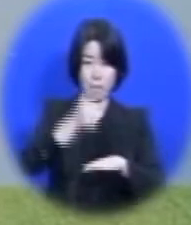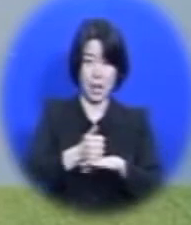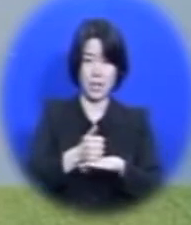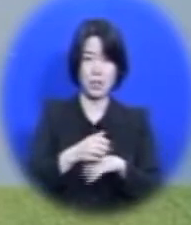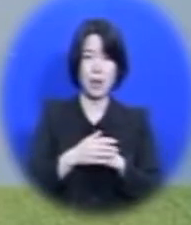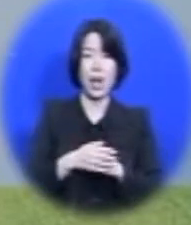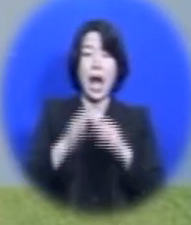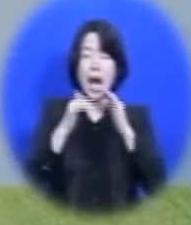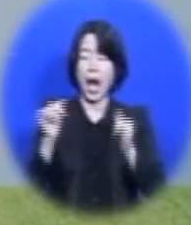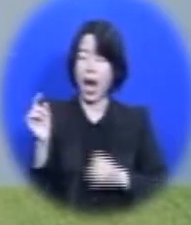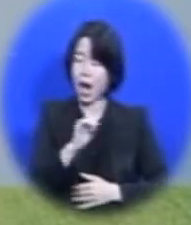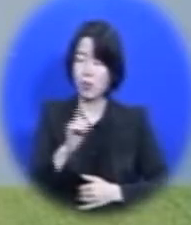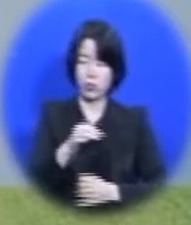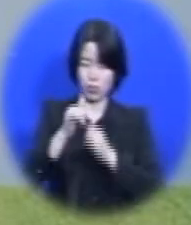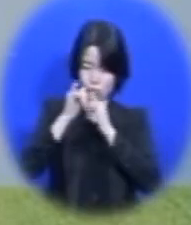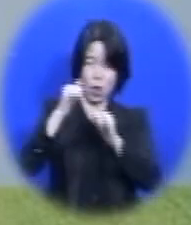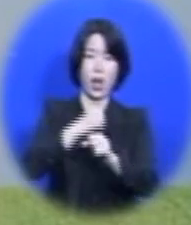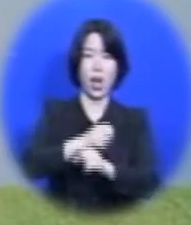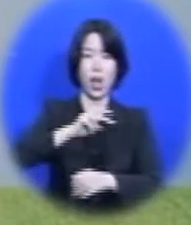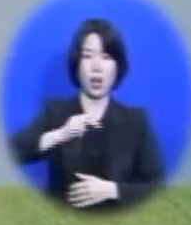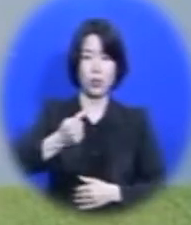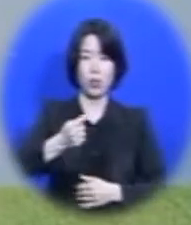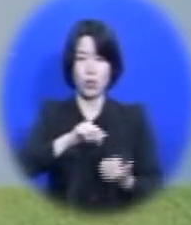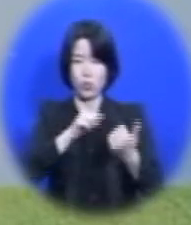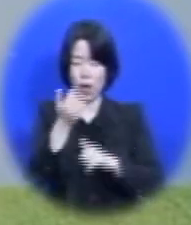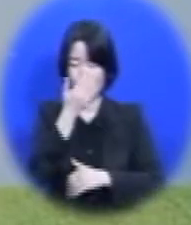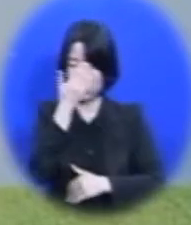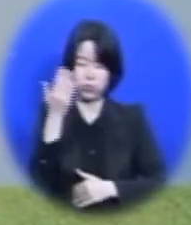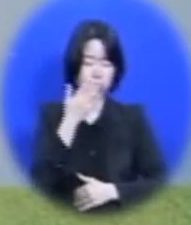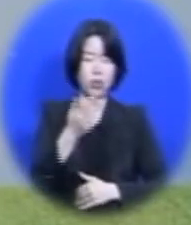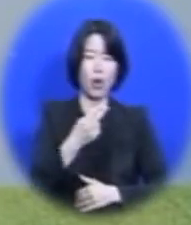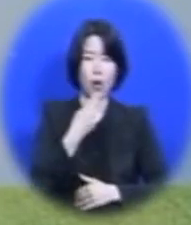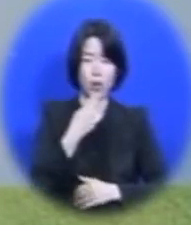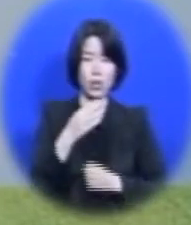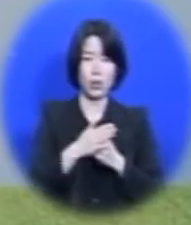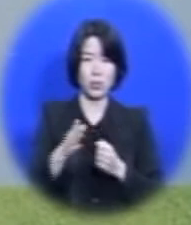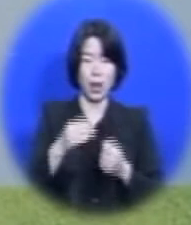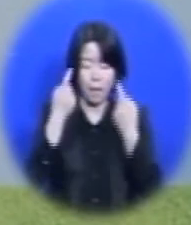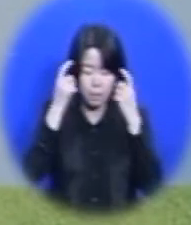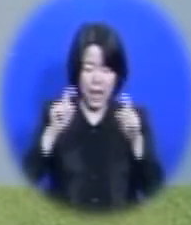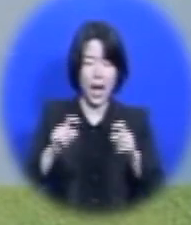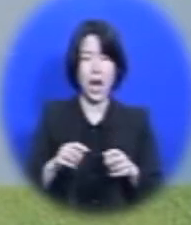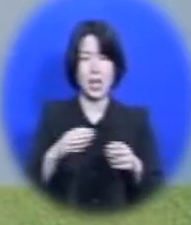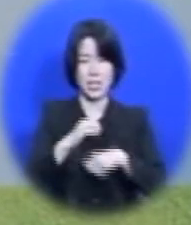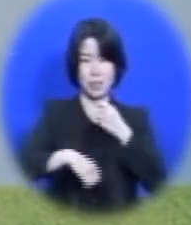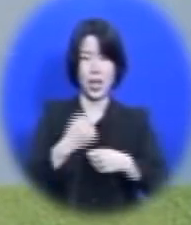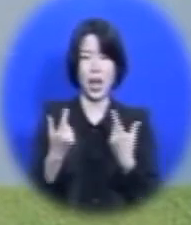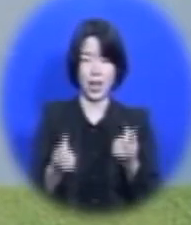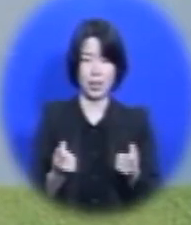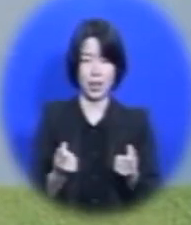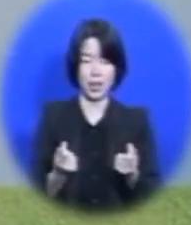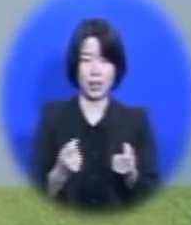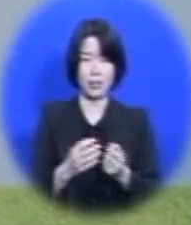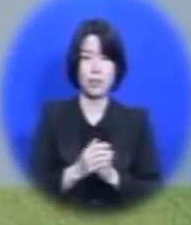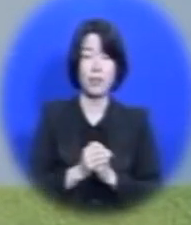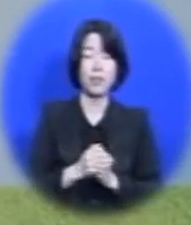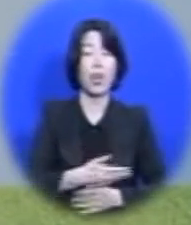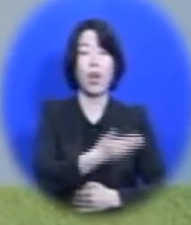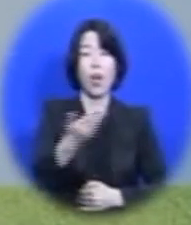20절에 사람이 제 아무리 위대하다 해도 죽음을 피할 수는 없으니 미련한 짐승과 같다.